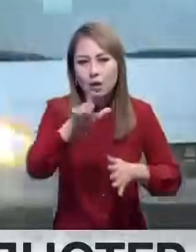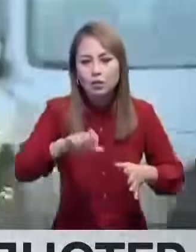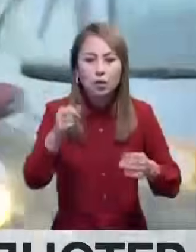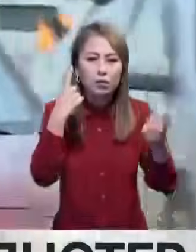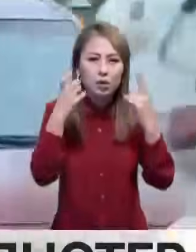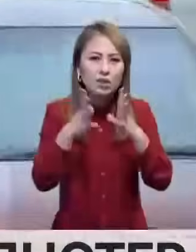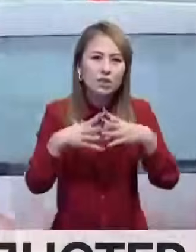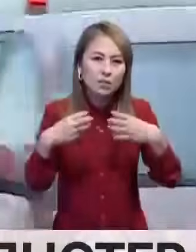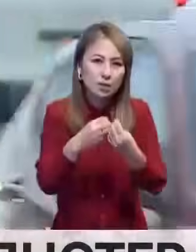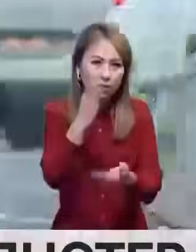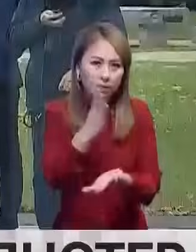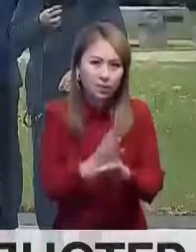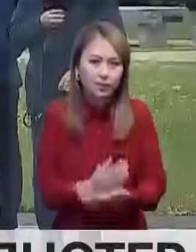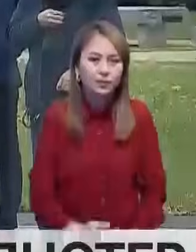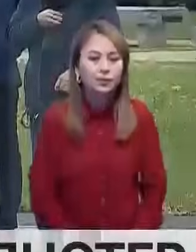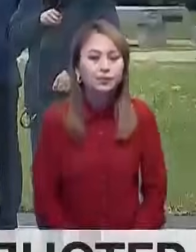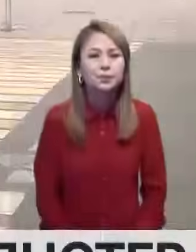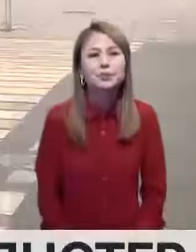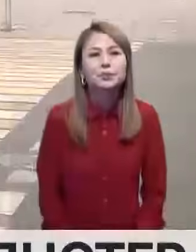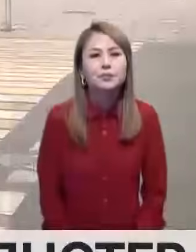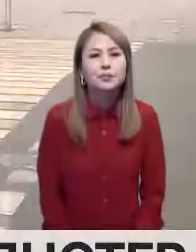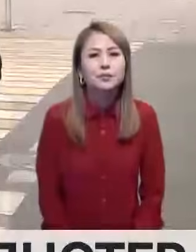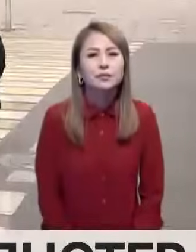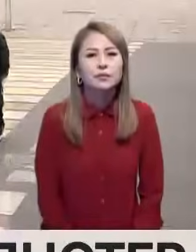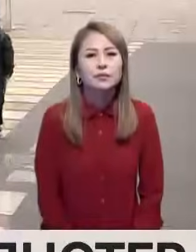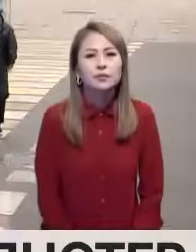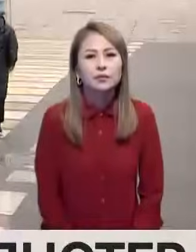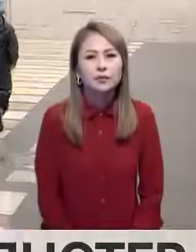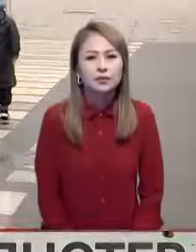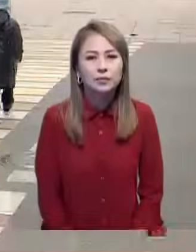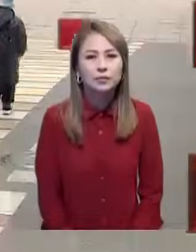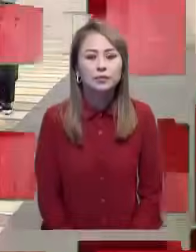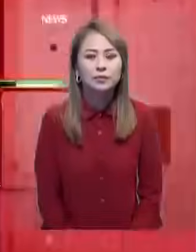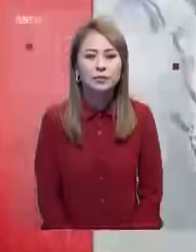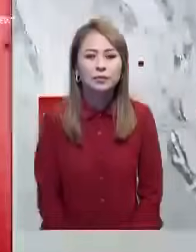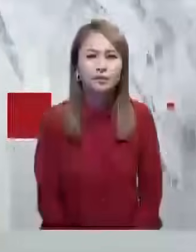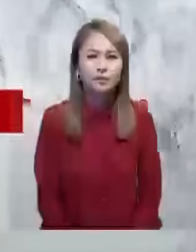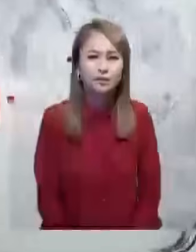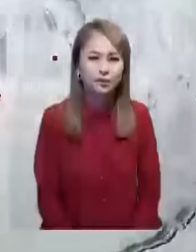мәлімет жинақталған. Мейірлан Алтынбек, Диас Қовланбаев, Хабар 24.